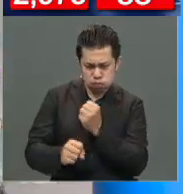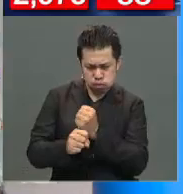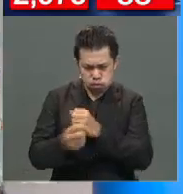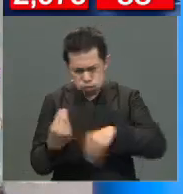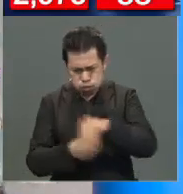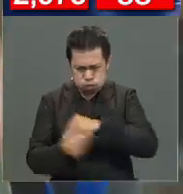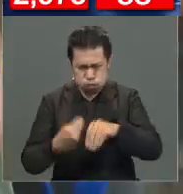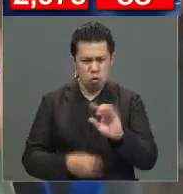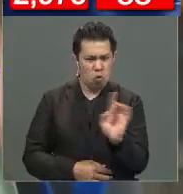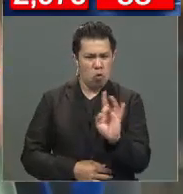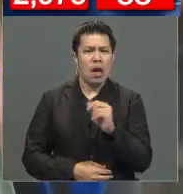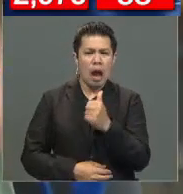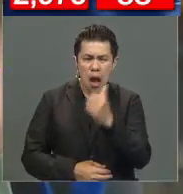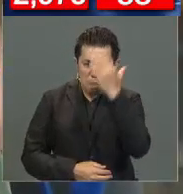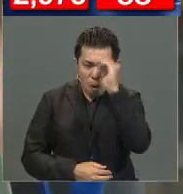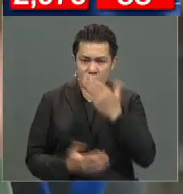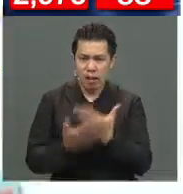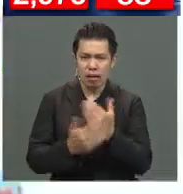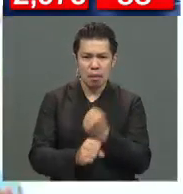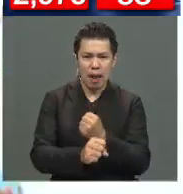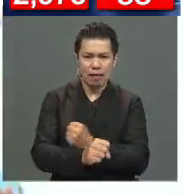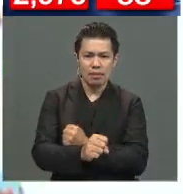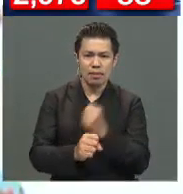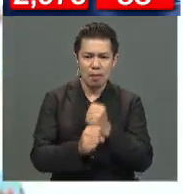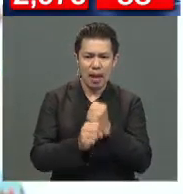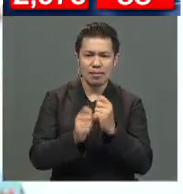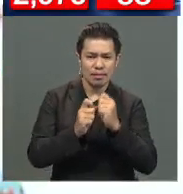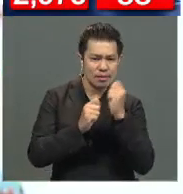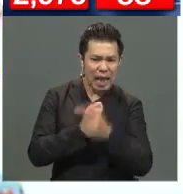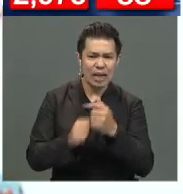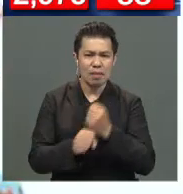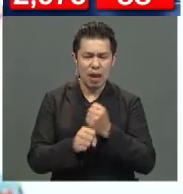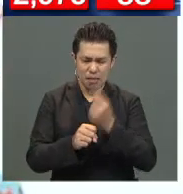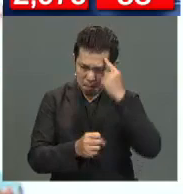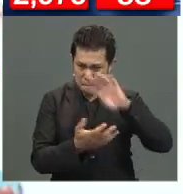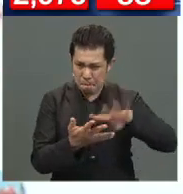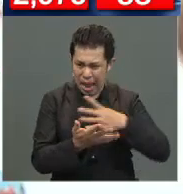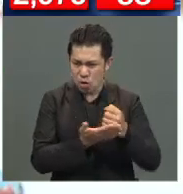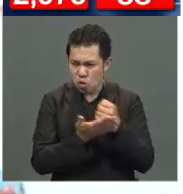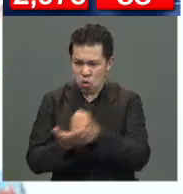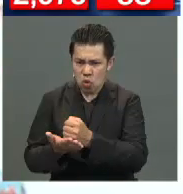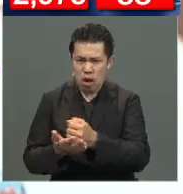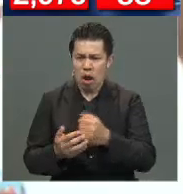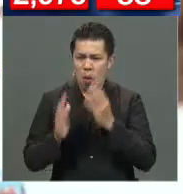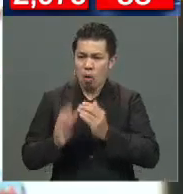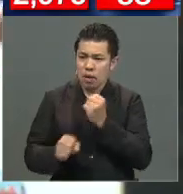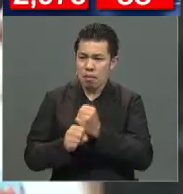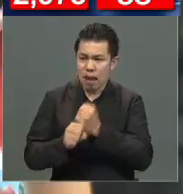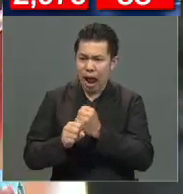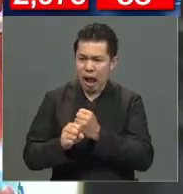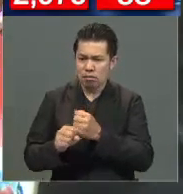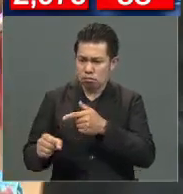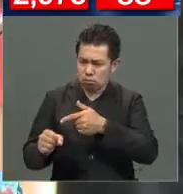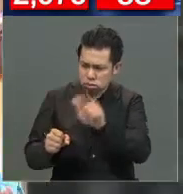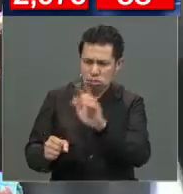อดได้โดยเฉพาะเรื่องของการจ้างงานโดยอาจมีมาตรการสนับสนุนให้ภาคธุรกิจนั้นไม่ปรับลดคนงานส่ว